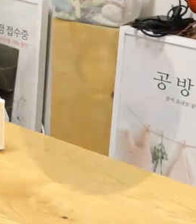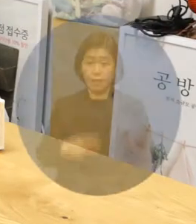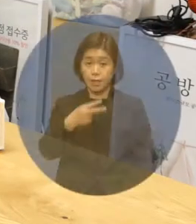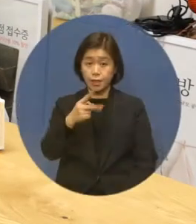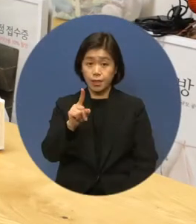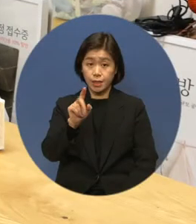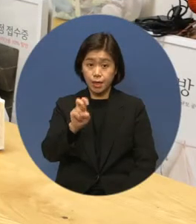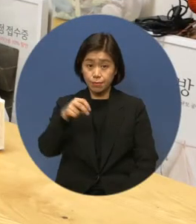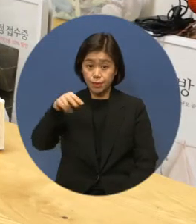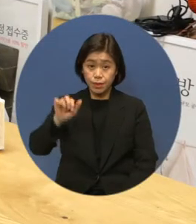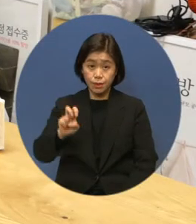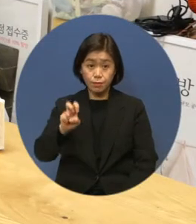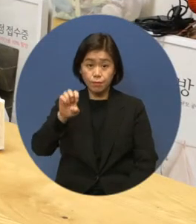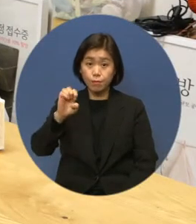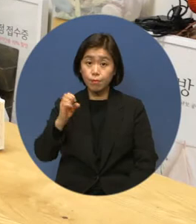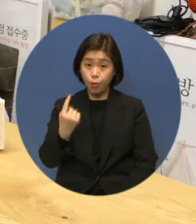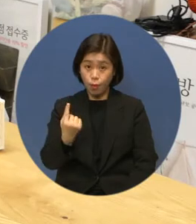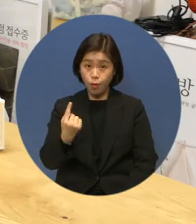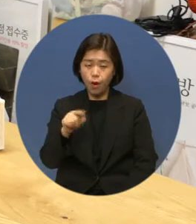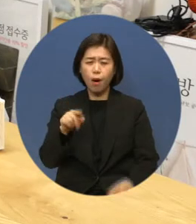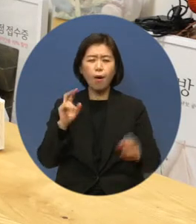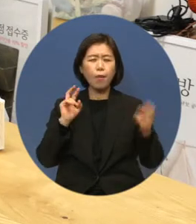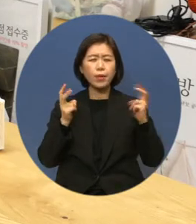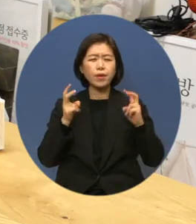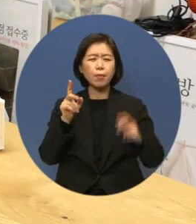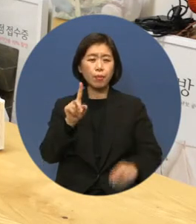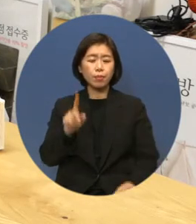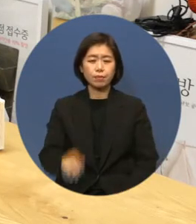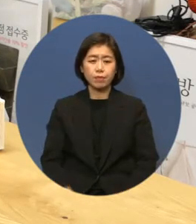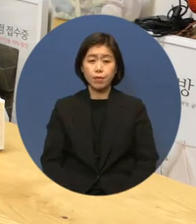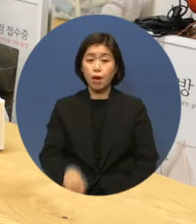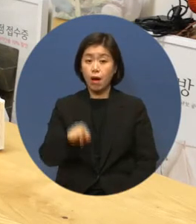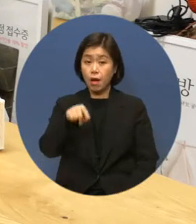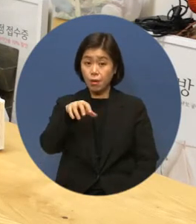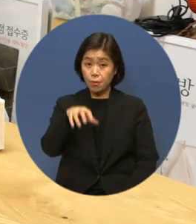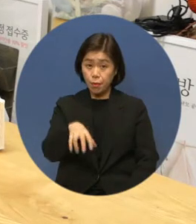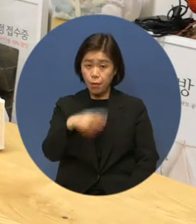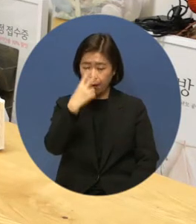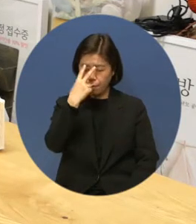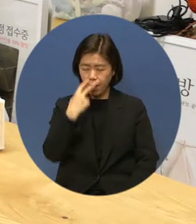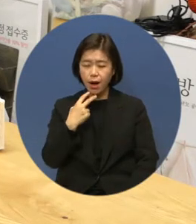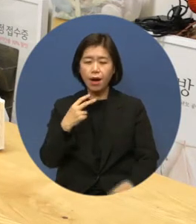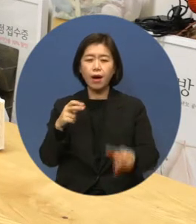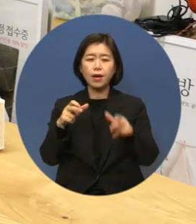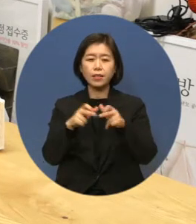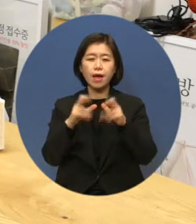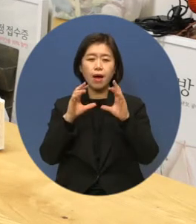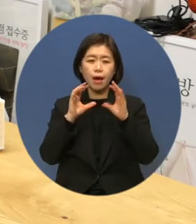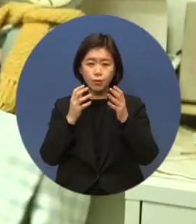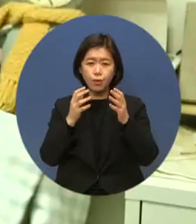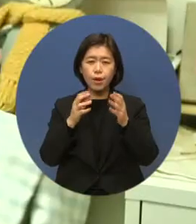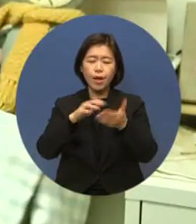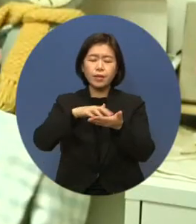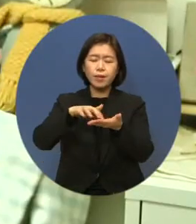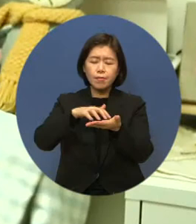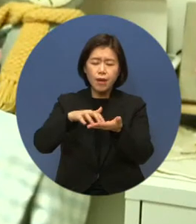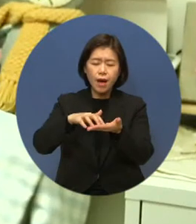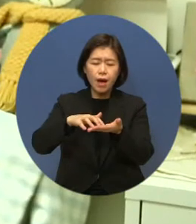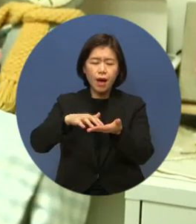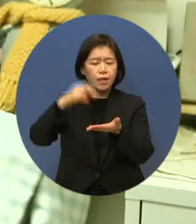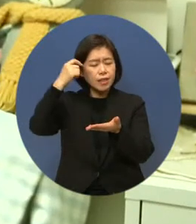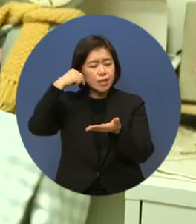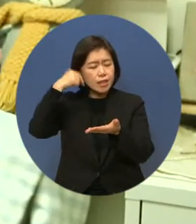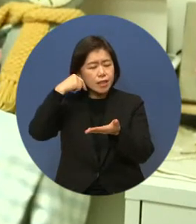담심포는 어떤 회사인가요? 담심포는 시각장애 아동의 점자 훈련과 촉지 훈련을 위한 점자